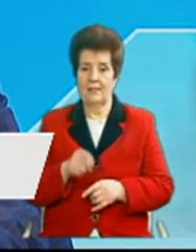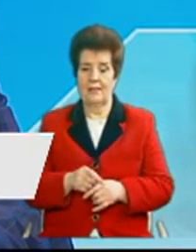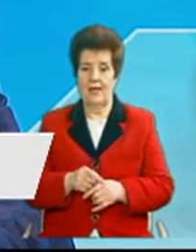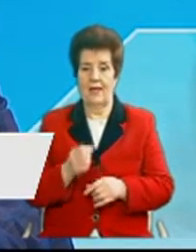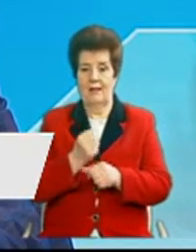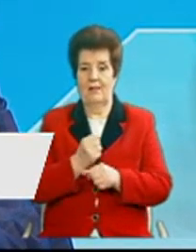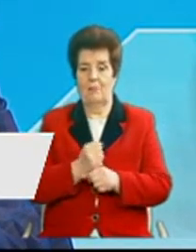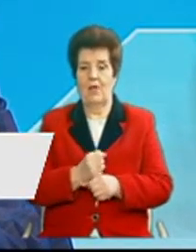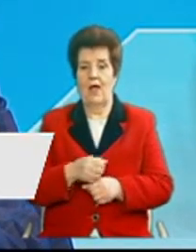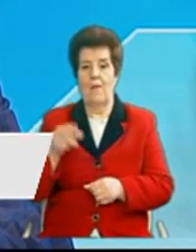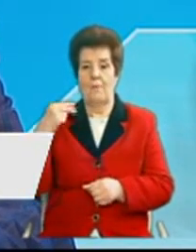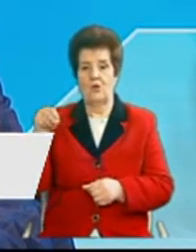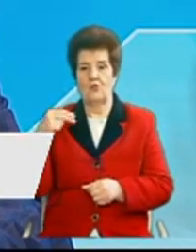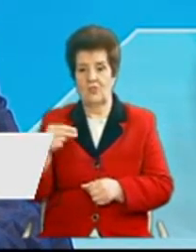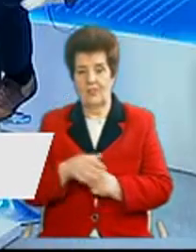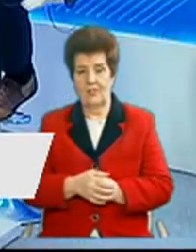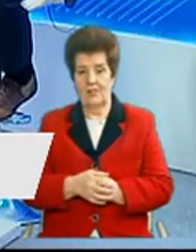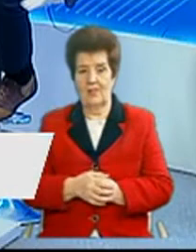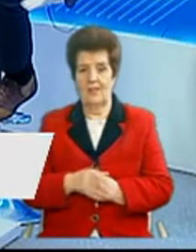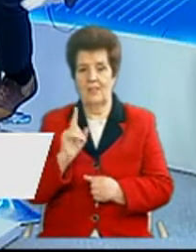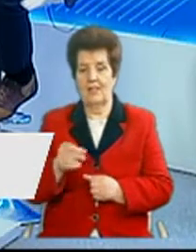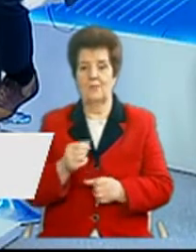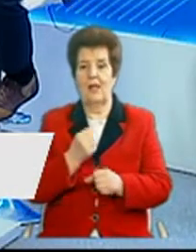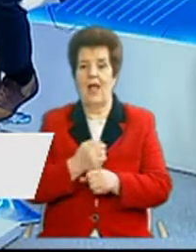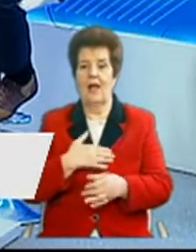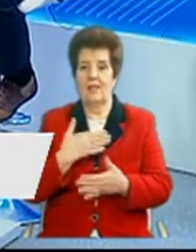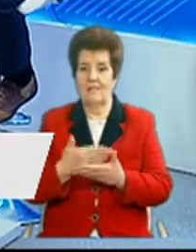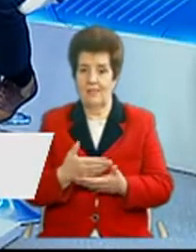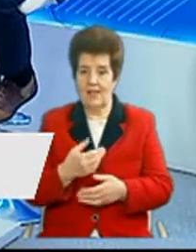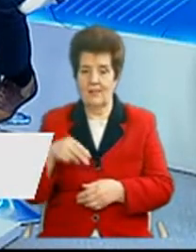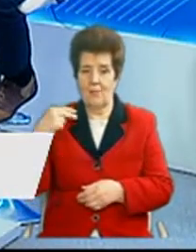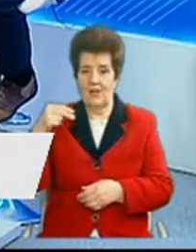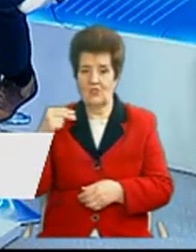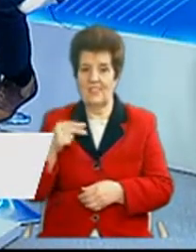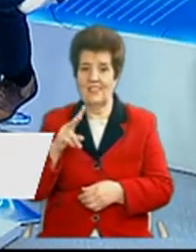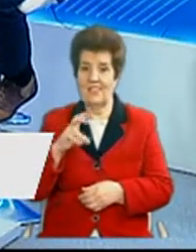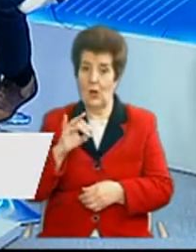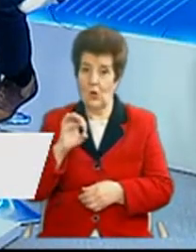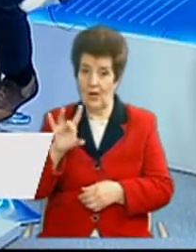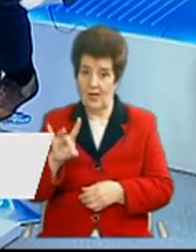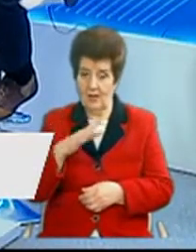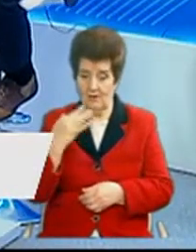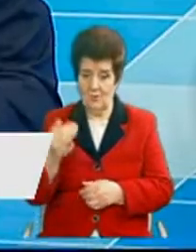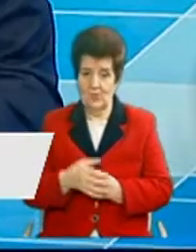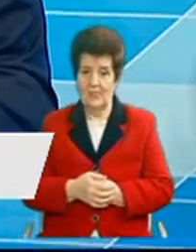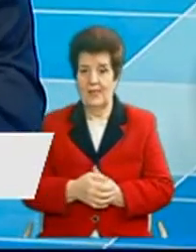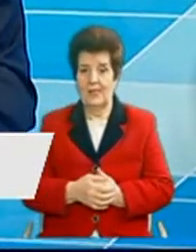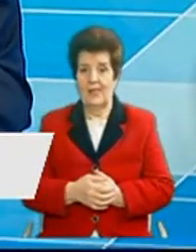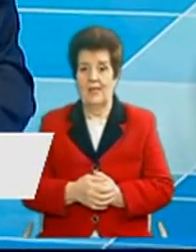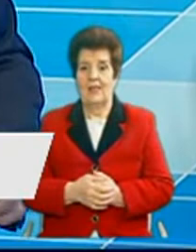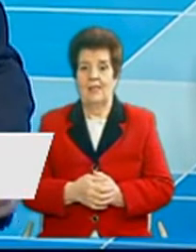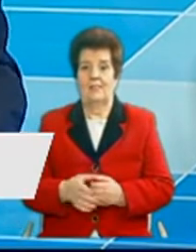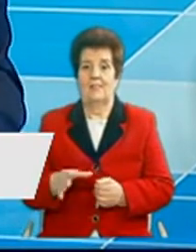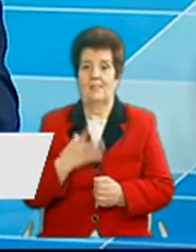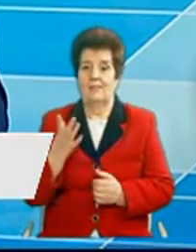președintelui, acum prin întrebările acestea despre activitatea președinților, lucruri remarcabile, noi încercăm să